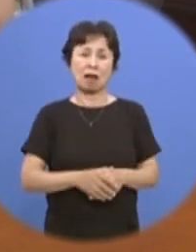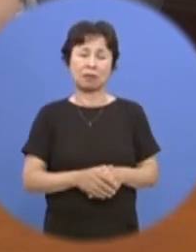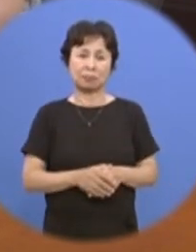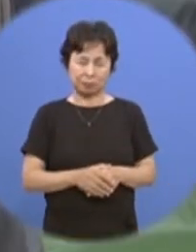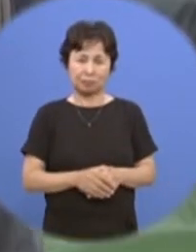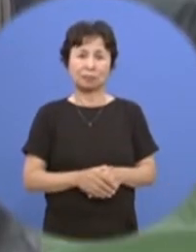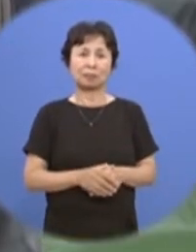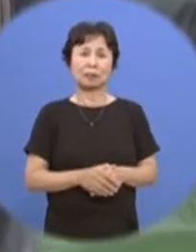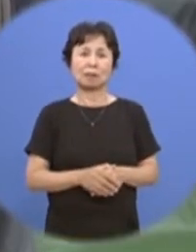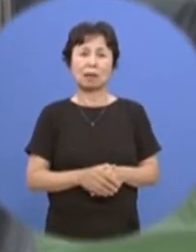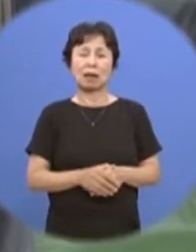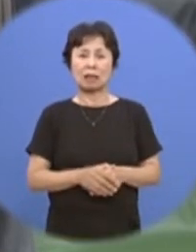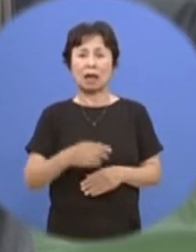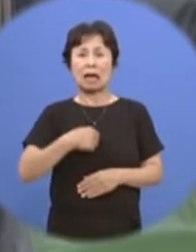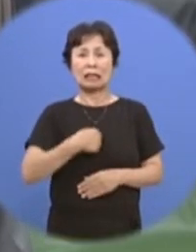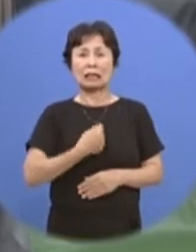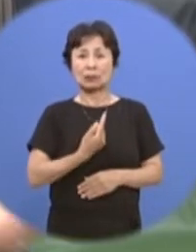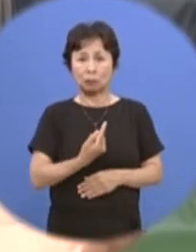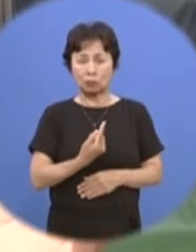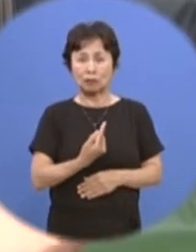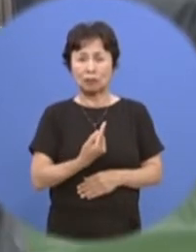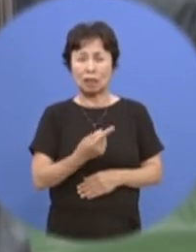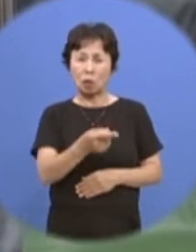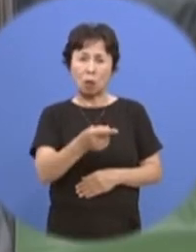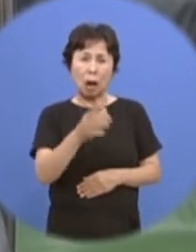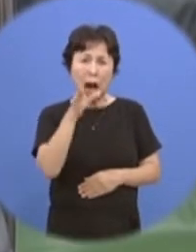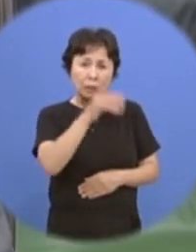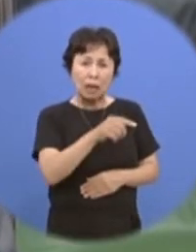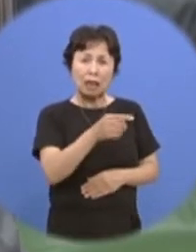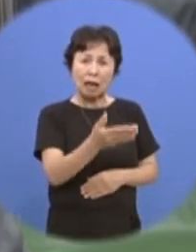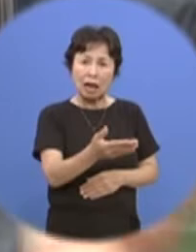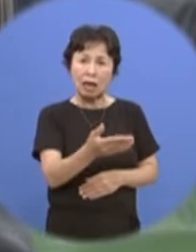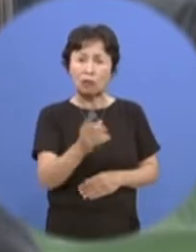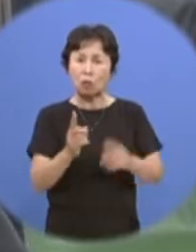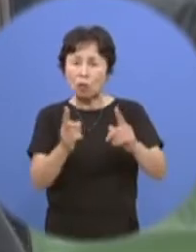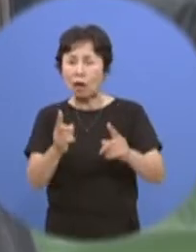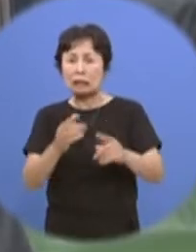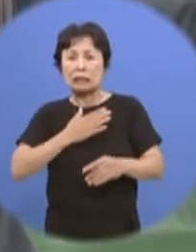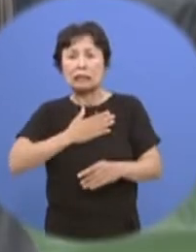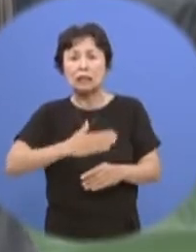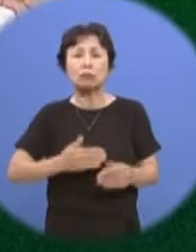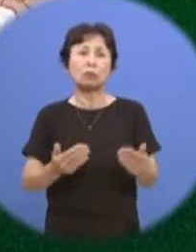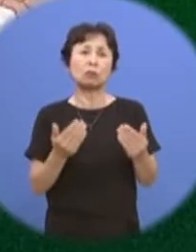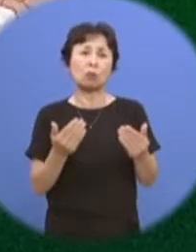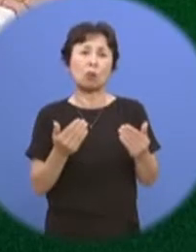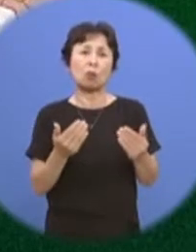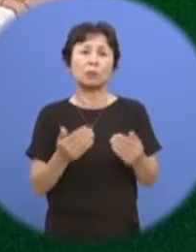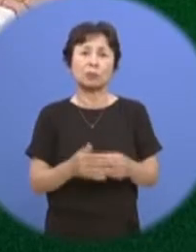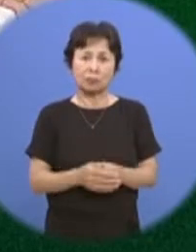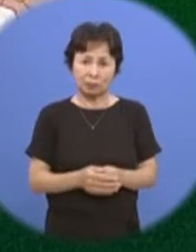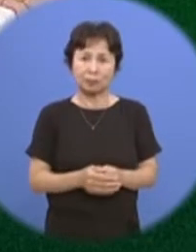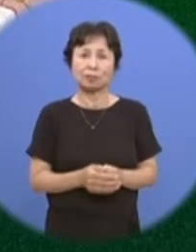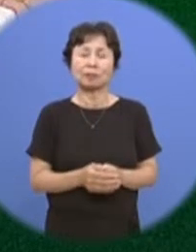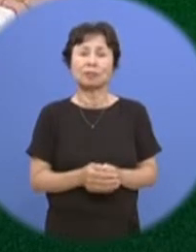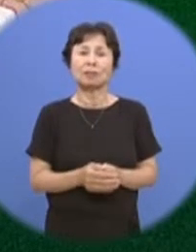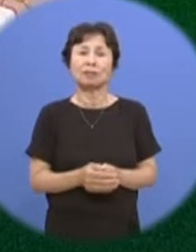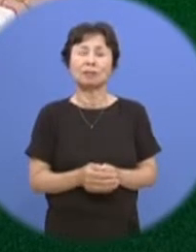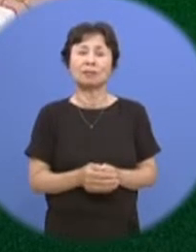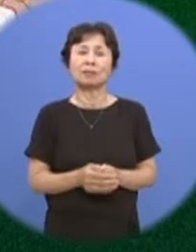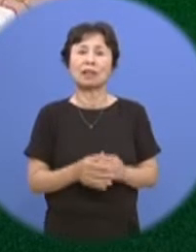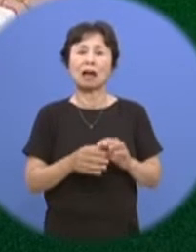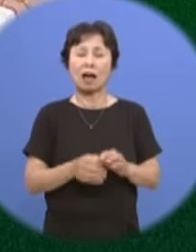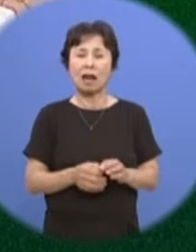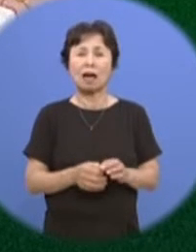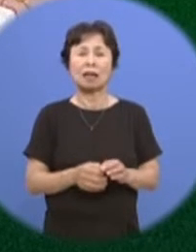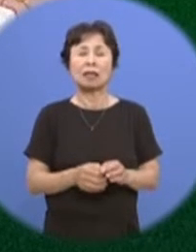ですね、自分で、ここは危ないのか危なくないのかっていうのは知っといてもらわないといけないですね、 はい、 知っておく目安っていうのがですね、土砂